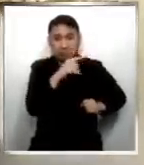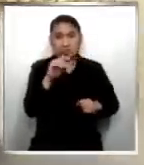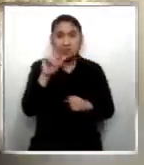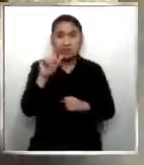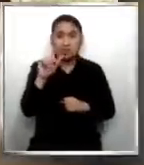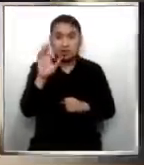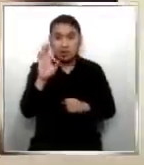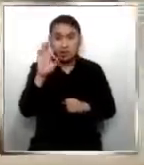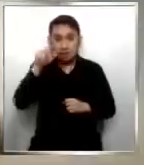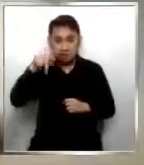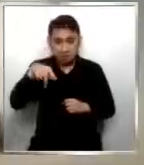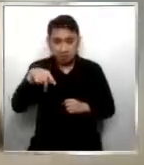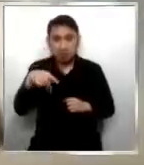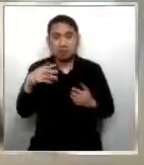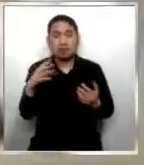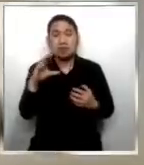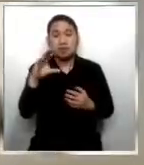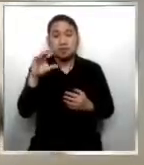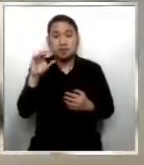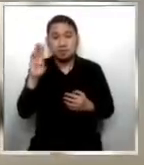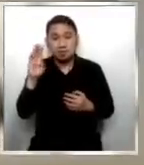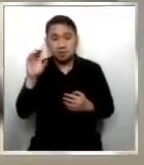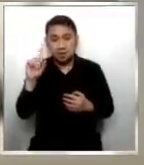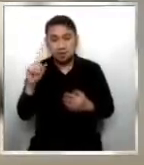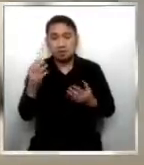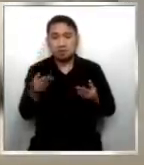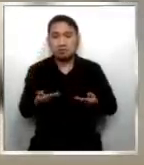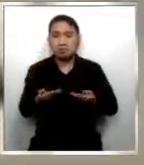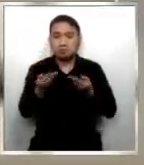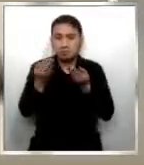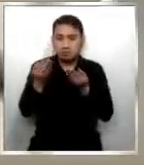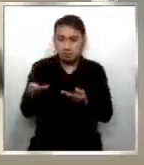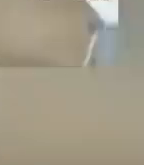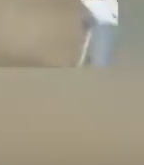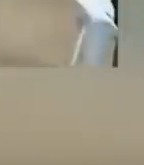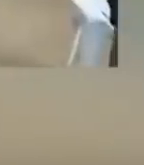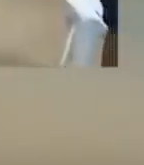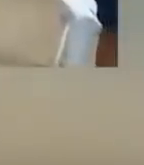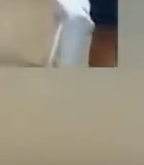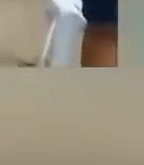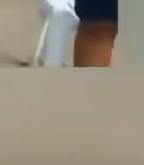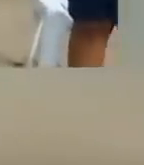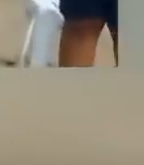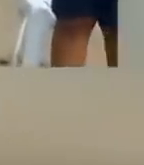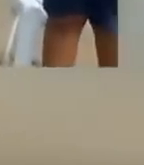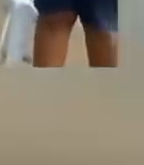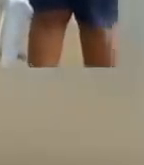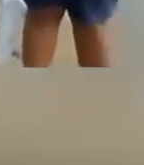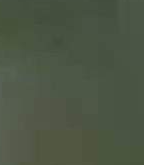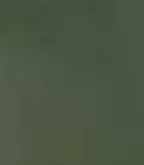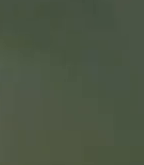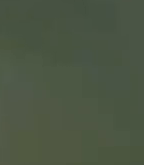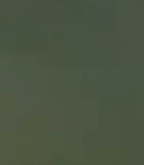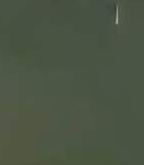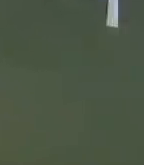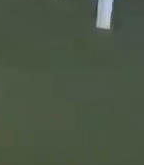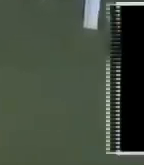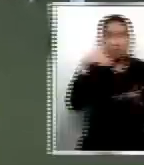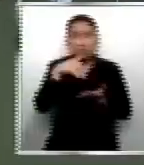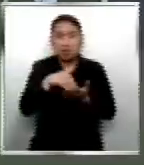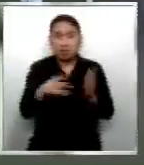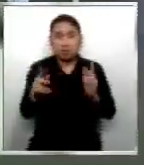Force, CBS, naipahatid natin ang mga Kapuso Grocery Packs sa mahigit 10,000 katao sa